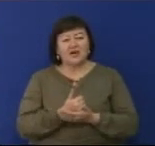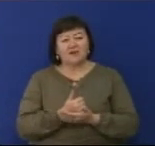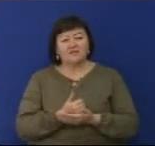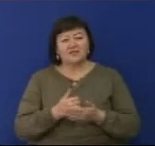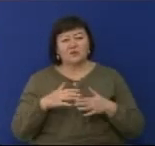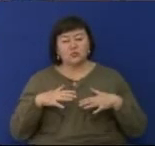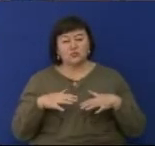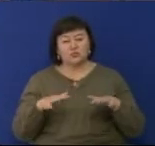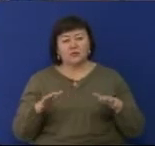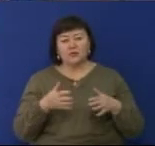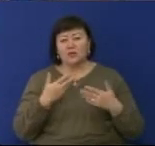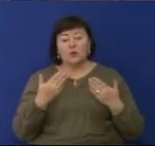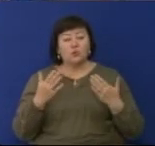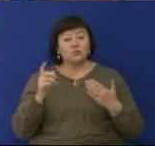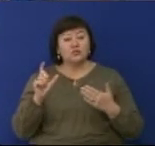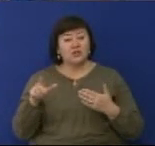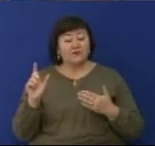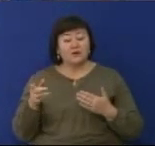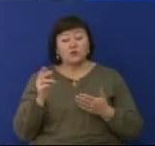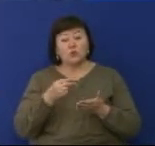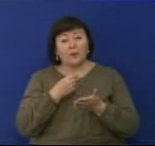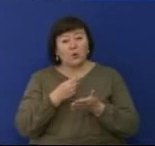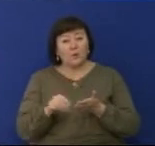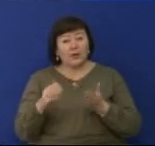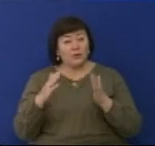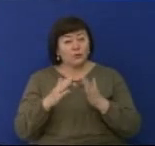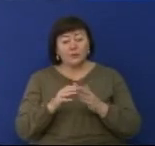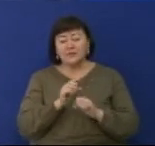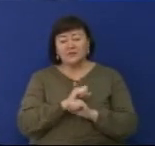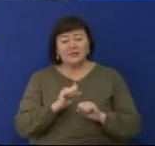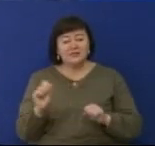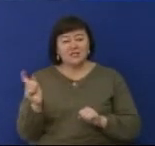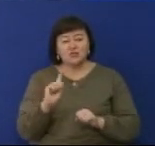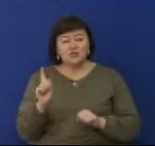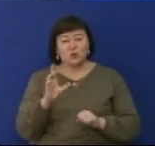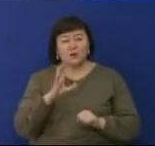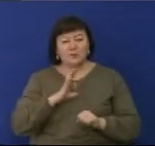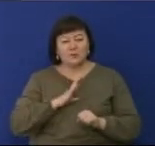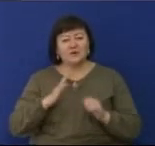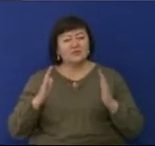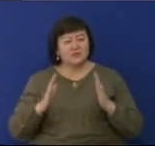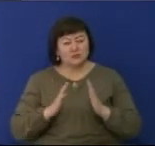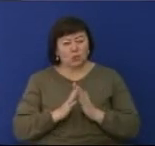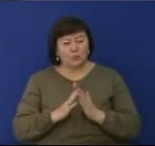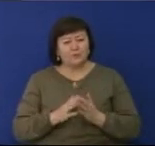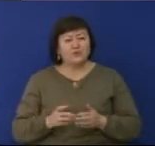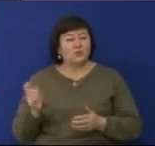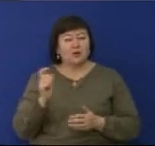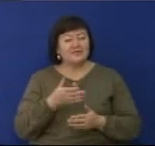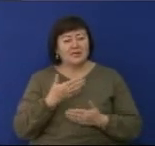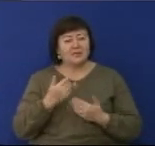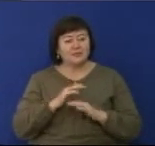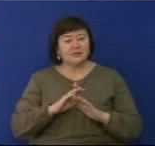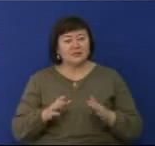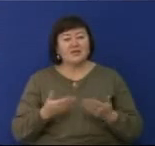участника не должно быть жилья 17 июля текущего года стартовала новая жилищная программа bug that bass это социально